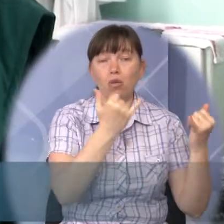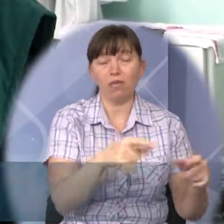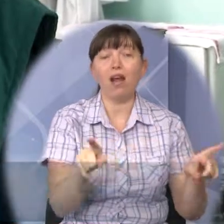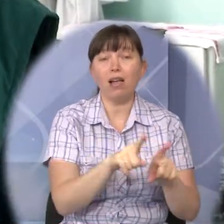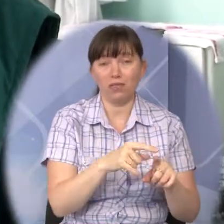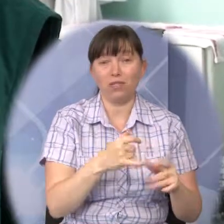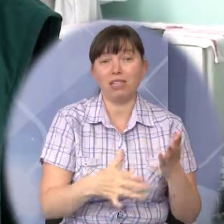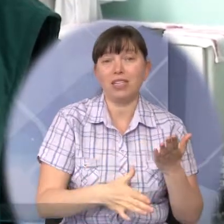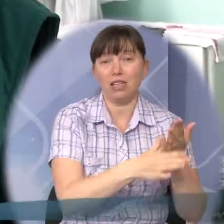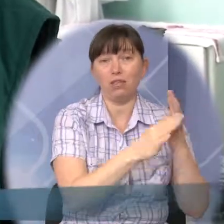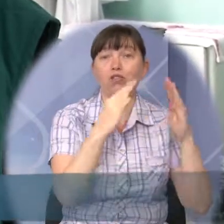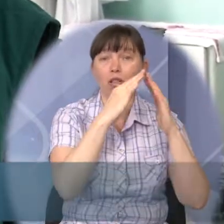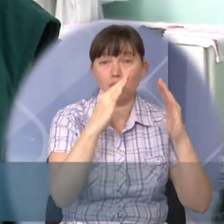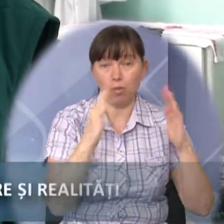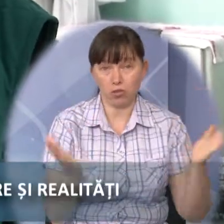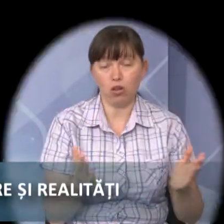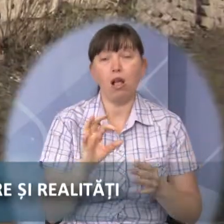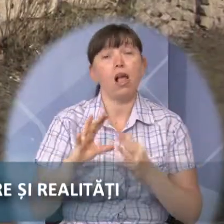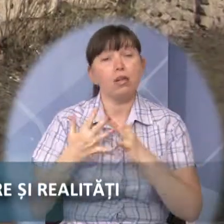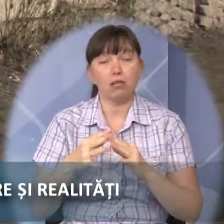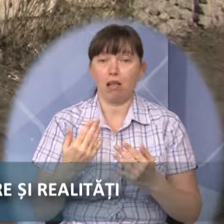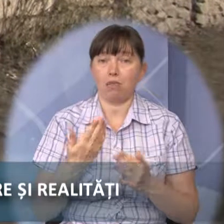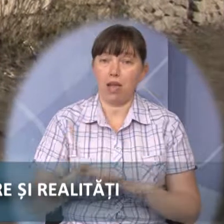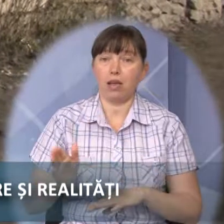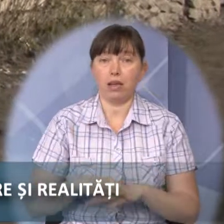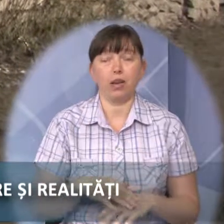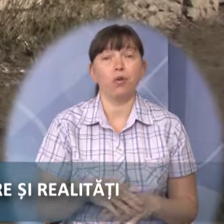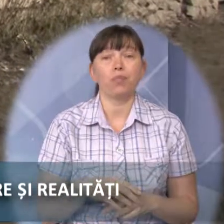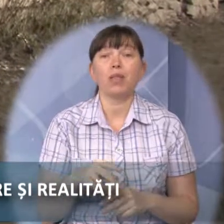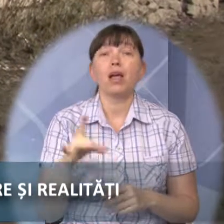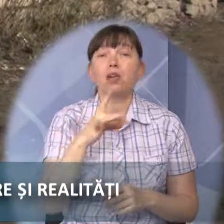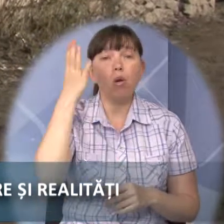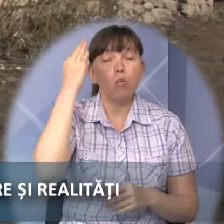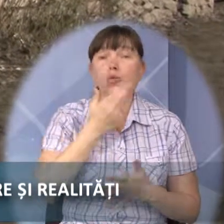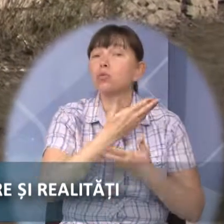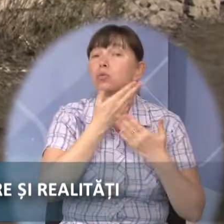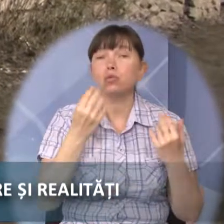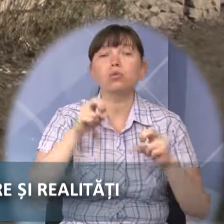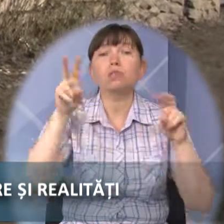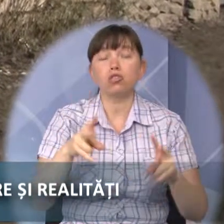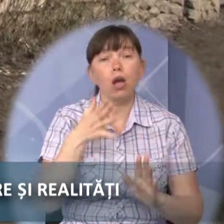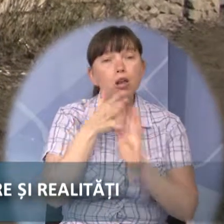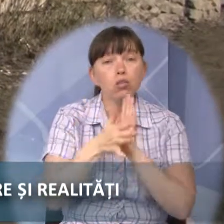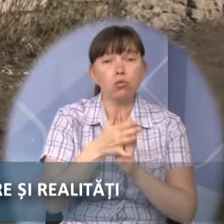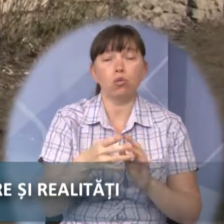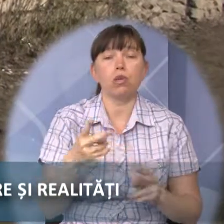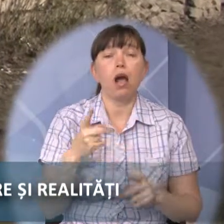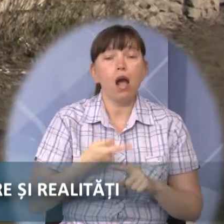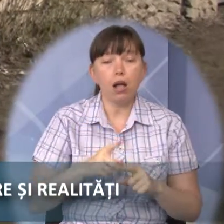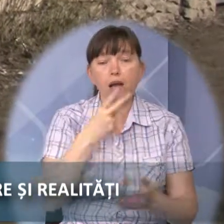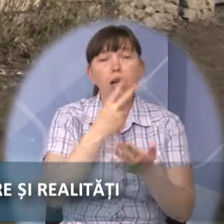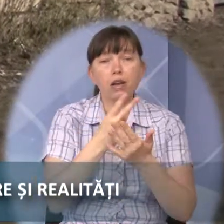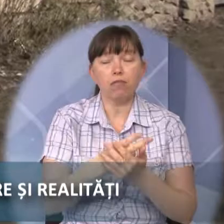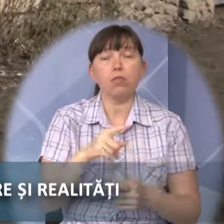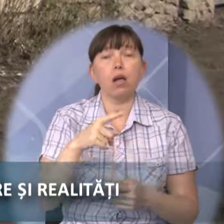ofere astfel de servicii la domiciliu. Potrivit experților, Republica Moldova nu dispune de studii oficiale ce ar